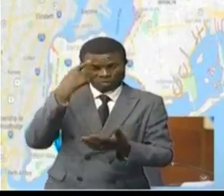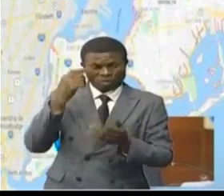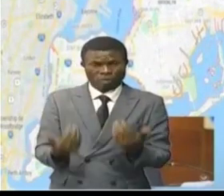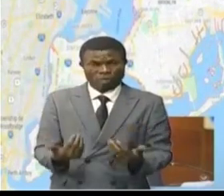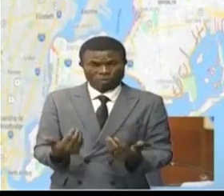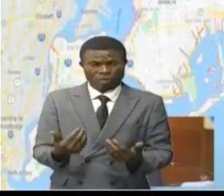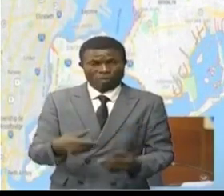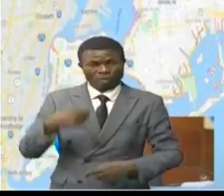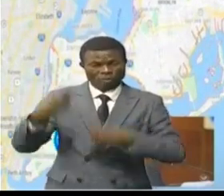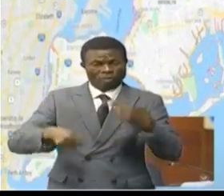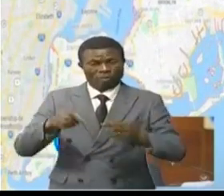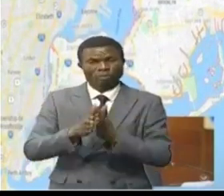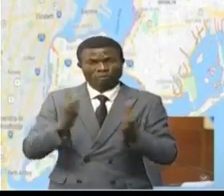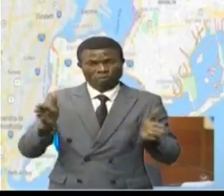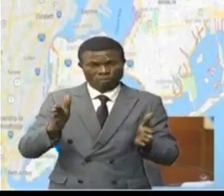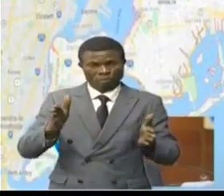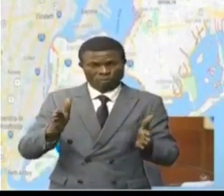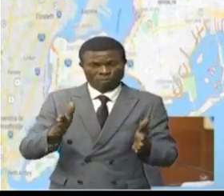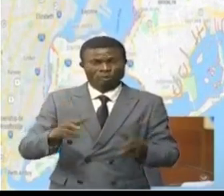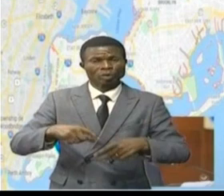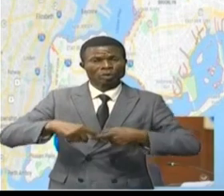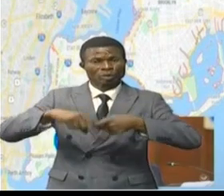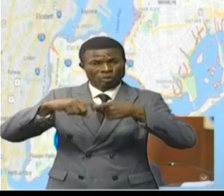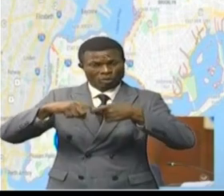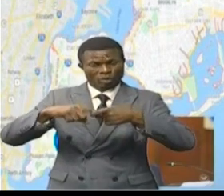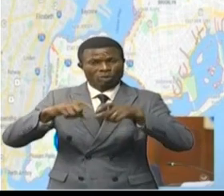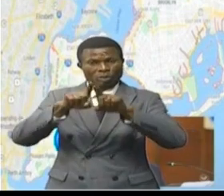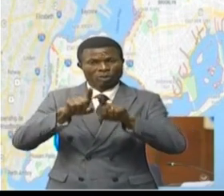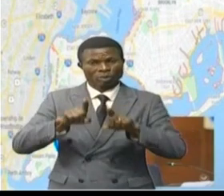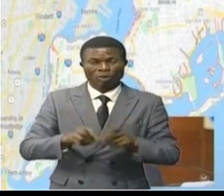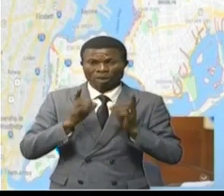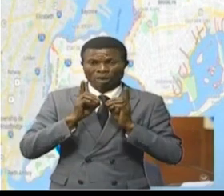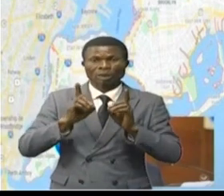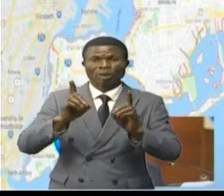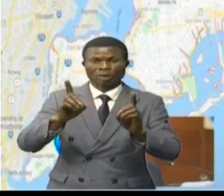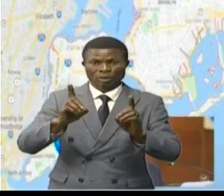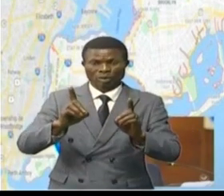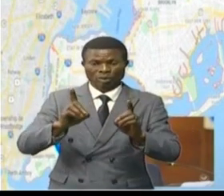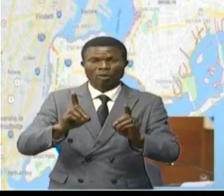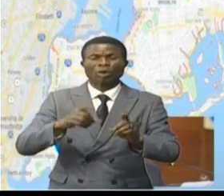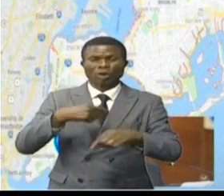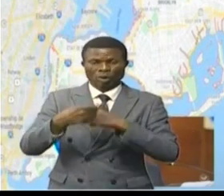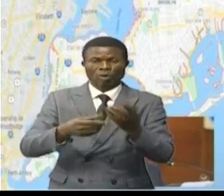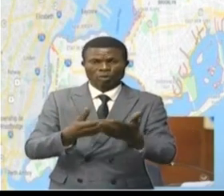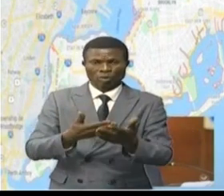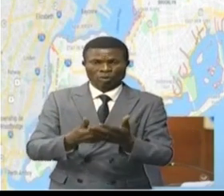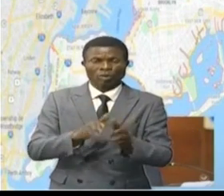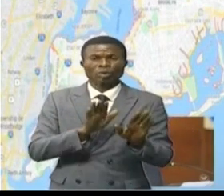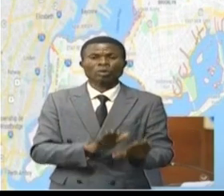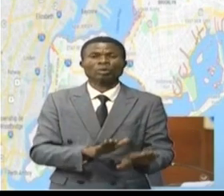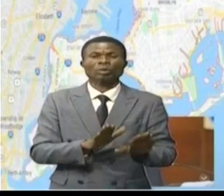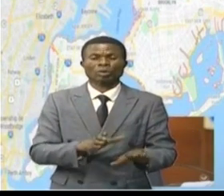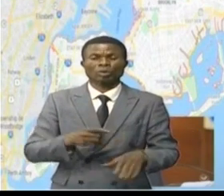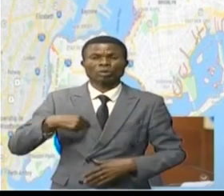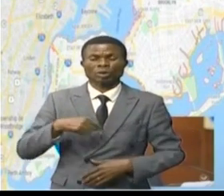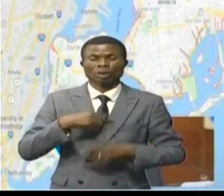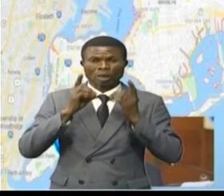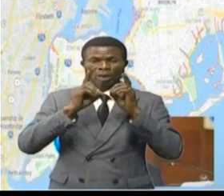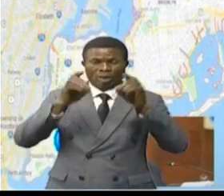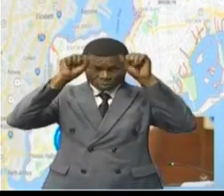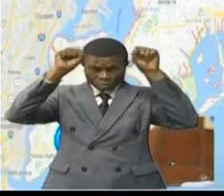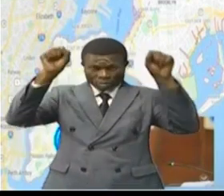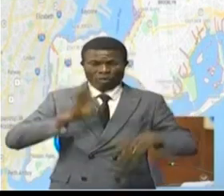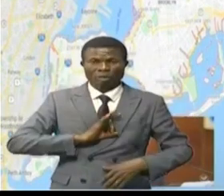des débats généraux viennent d'être suspendus et discours devraient reprendre. On attend donc le discours du président